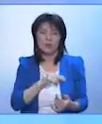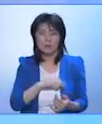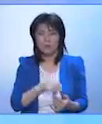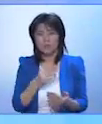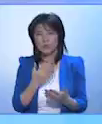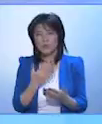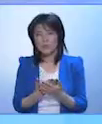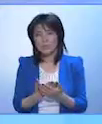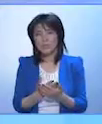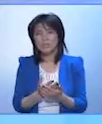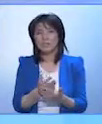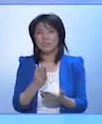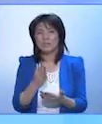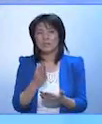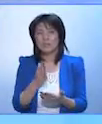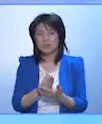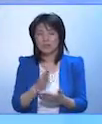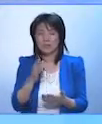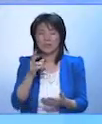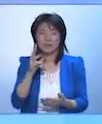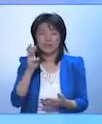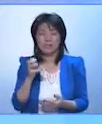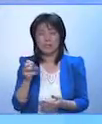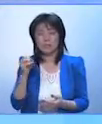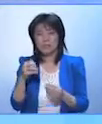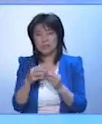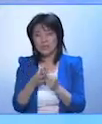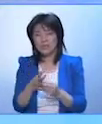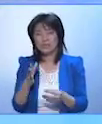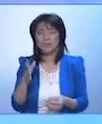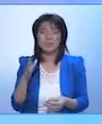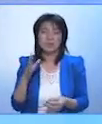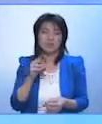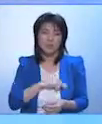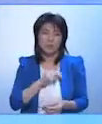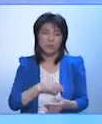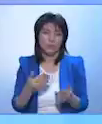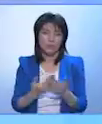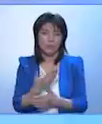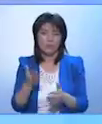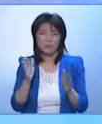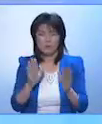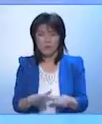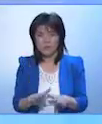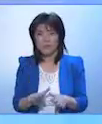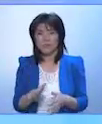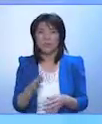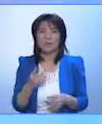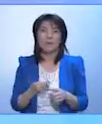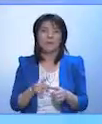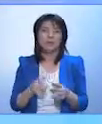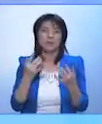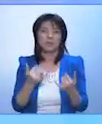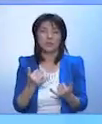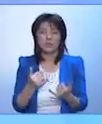жүзінде жұмыс істеп келеді. Елімізде 2010 жылдан бері сот жүйесіне енгізілген бұл жаңашылдықтың арқасында заңнама тұрғысынан қанша